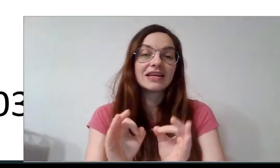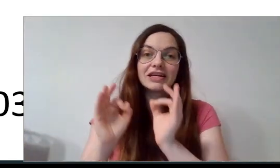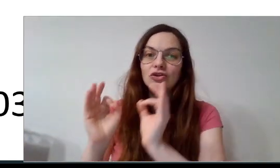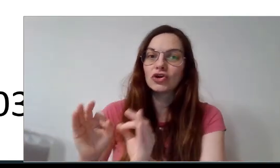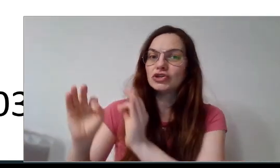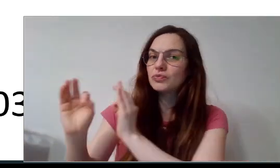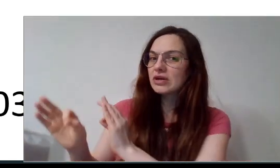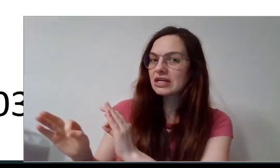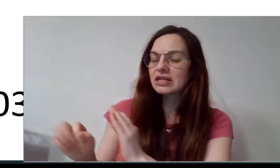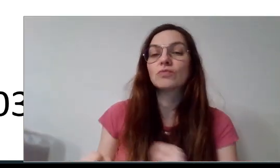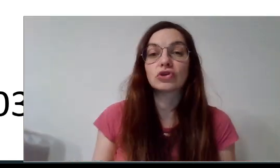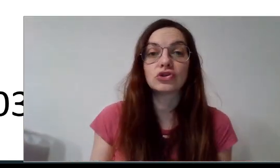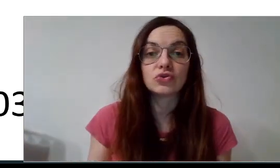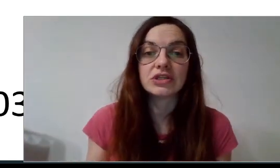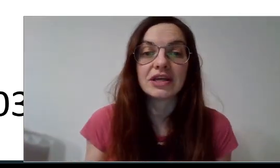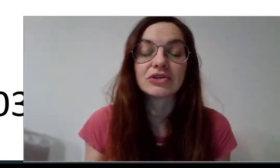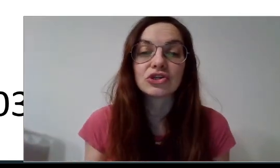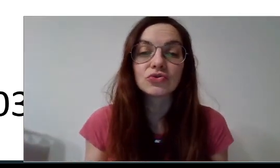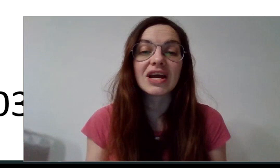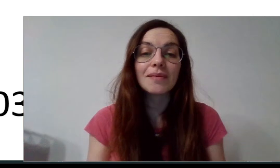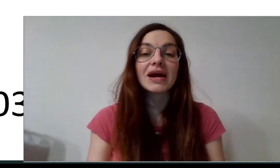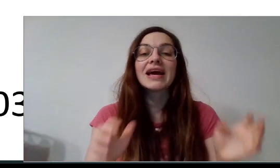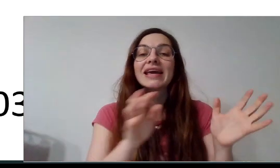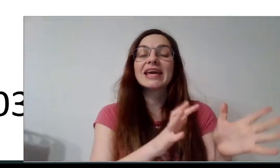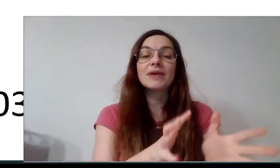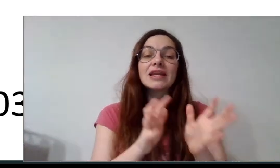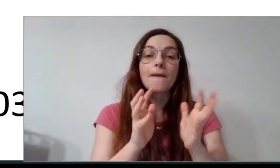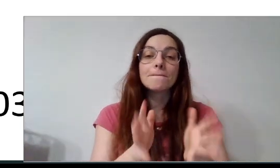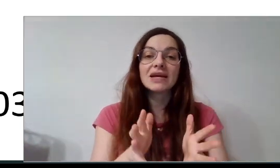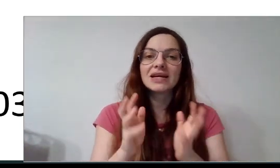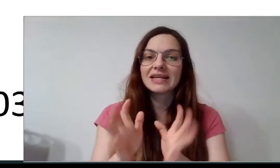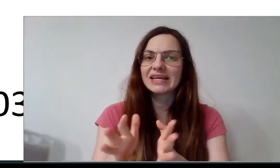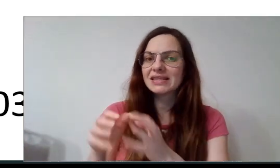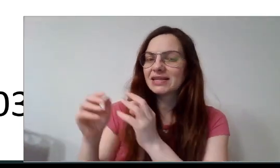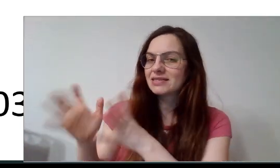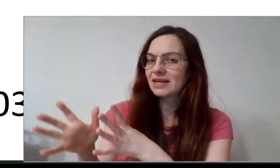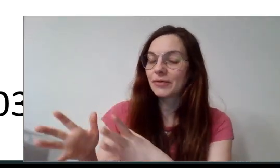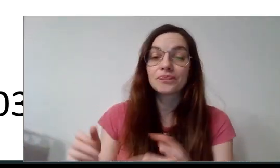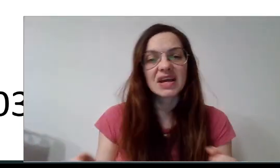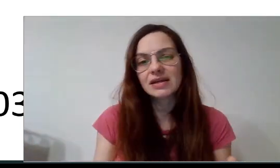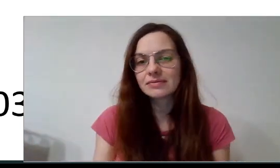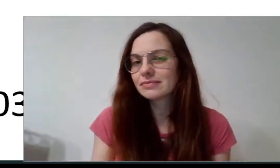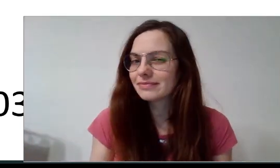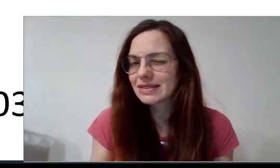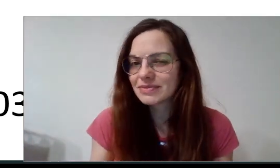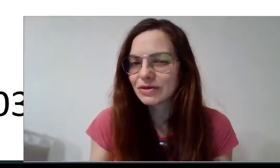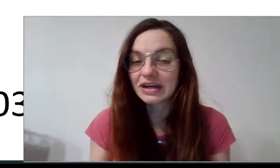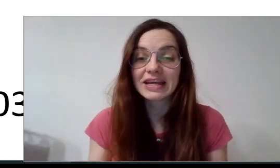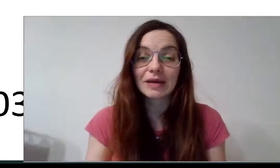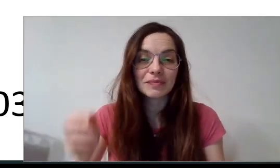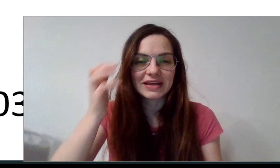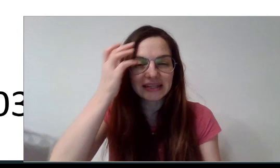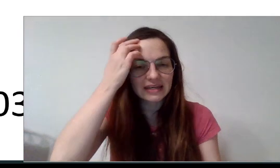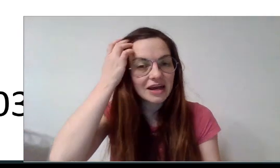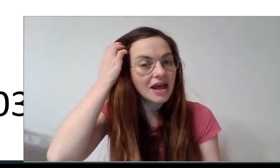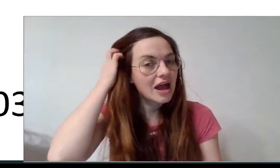lerne ich Deutsch morgen, možda ću učiti nemački sutra, aber ich bin mir nicht sicher, ali nisam siguran.